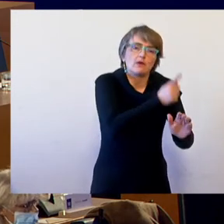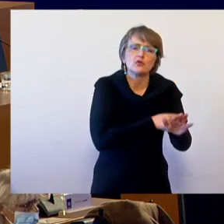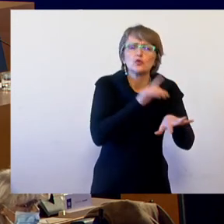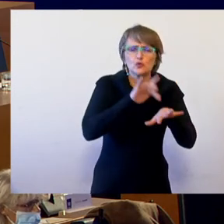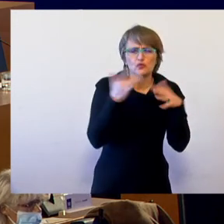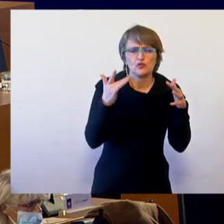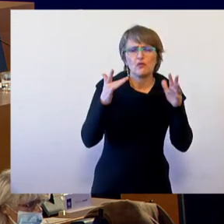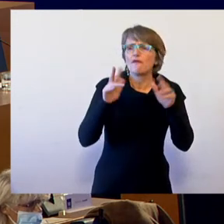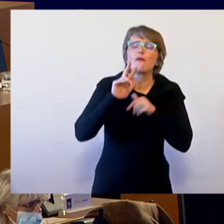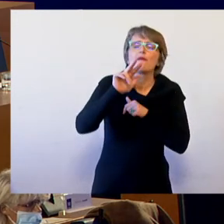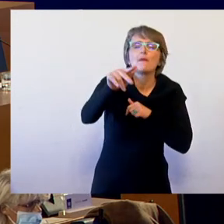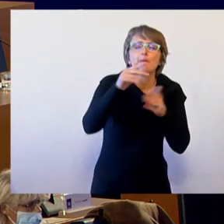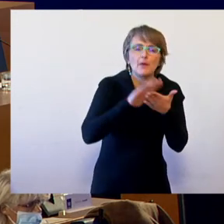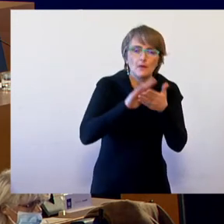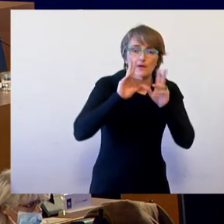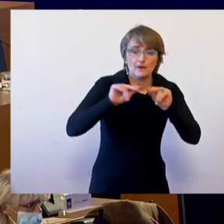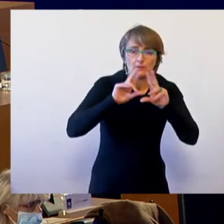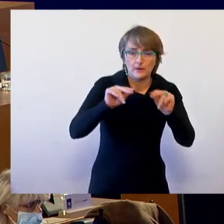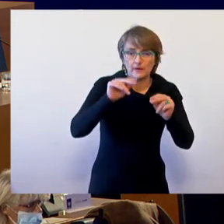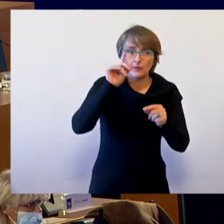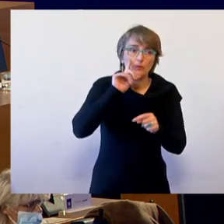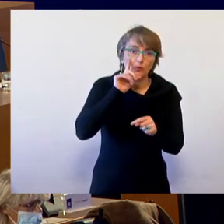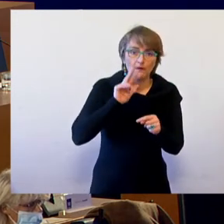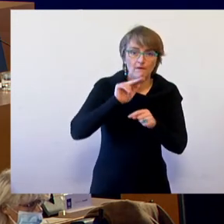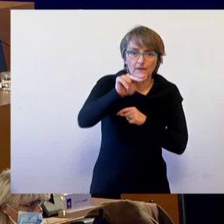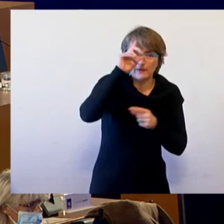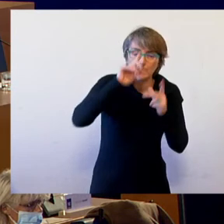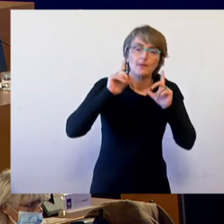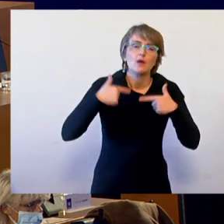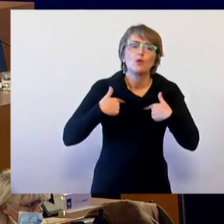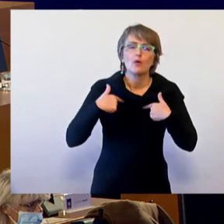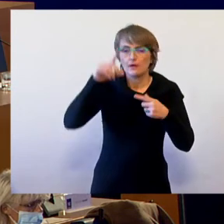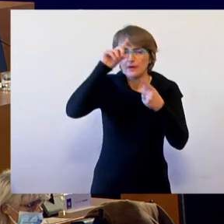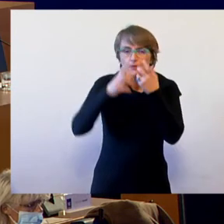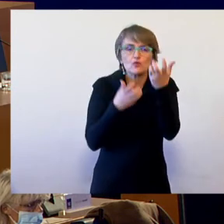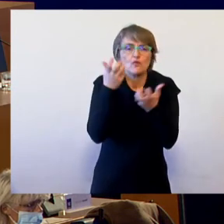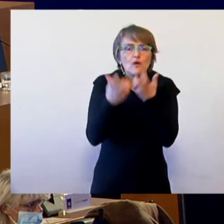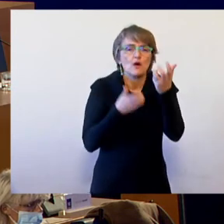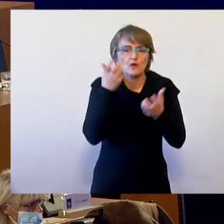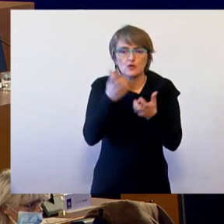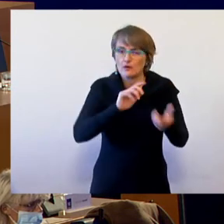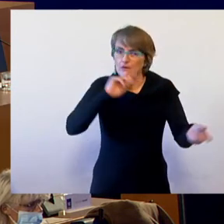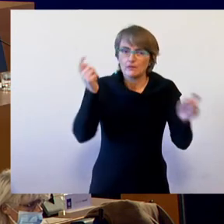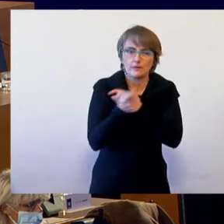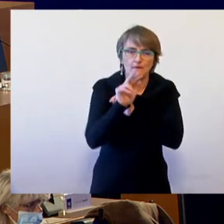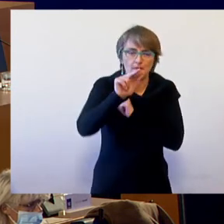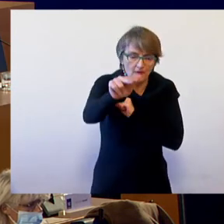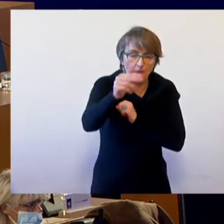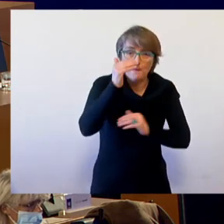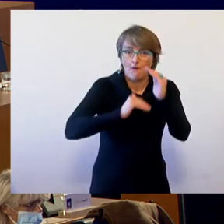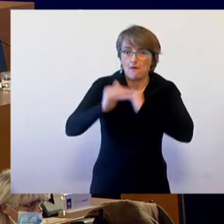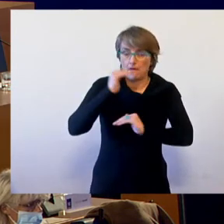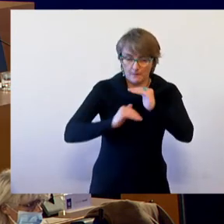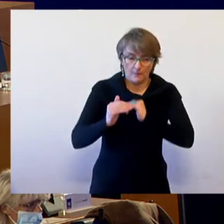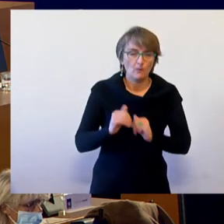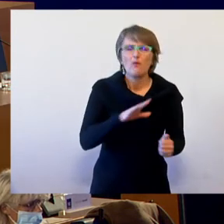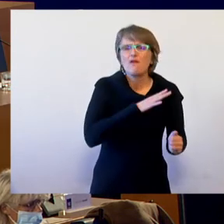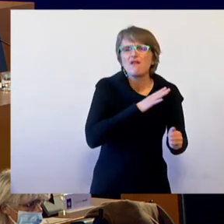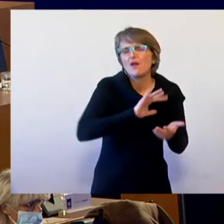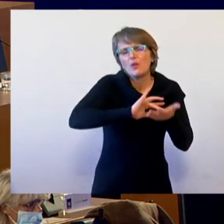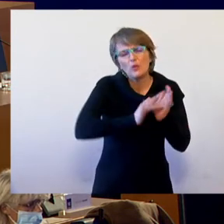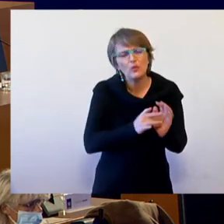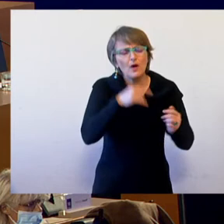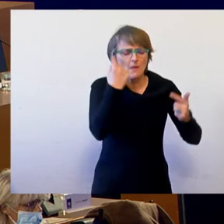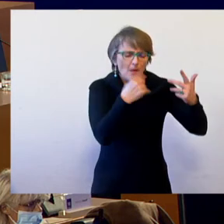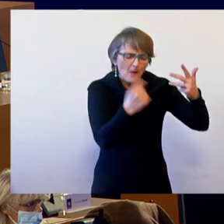avons un grand plan de transformation des chaufferies pour nos écoles. Il existe une liste exhaustive de tous les dispositifs et de toutes